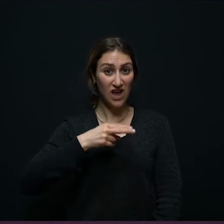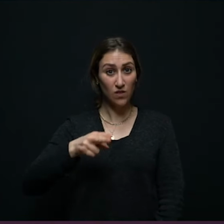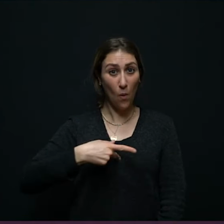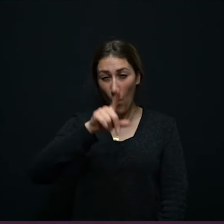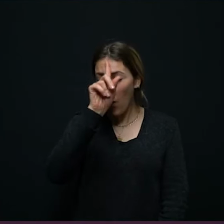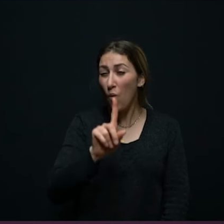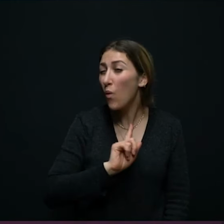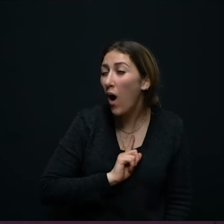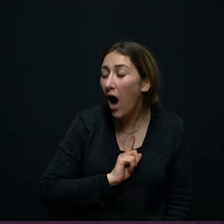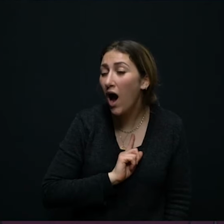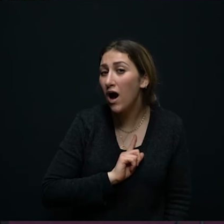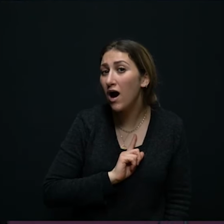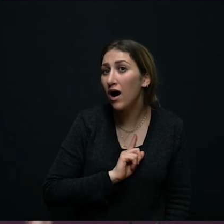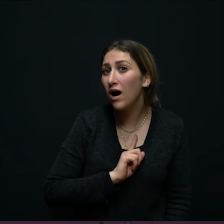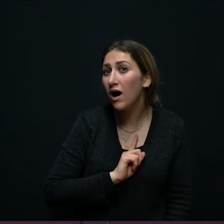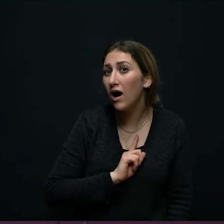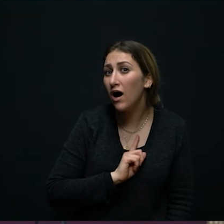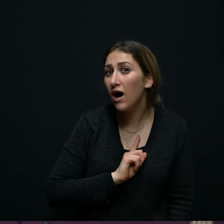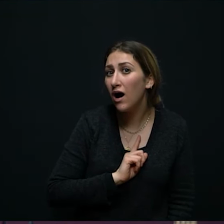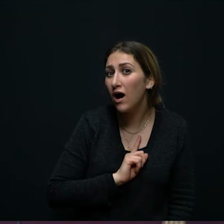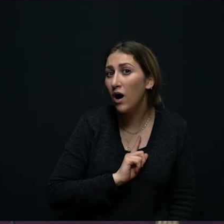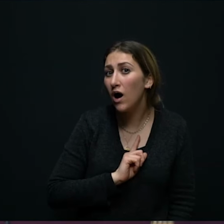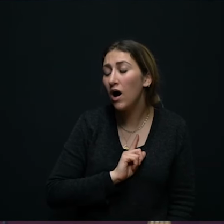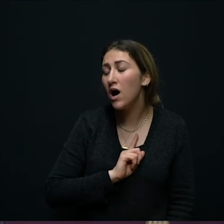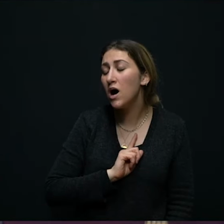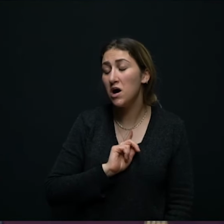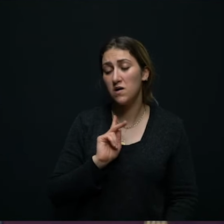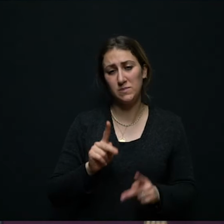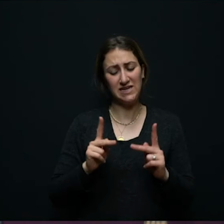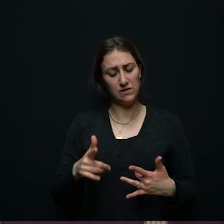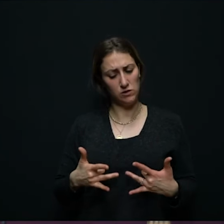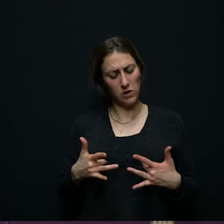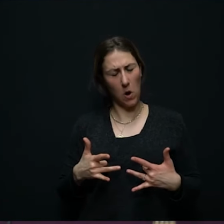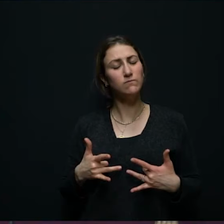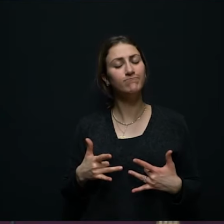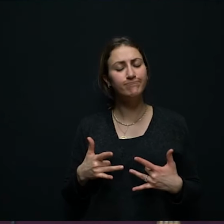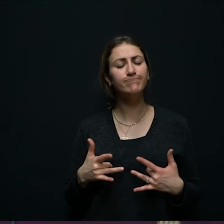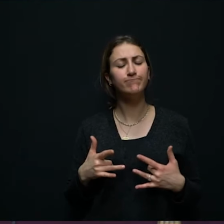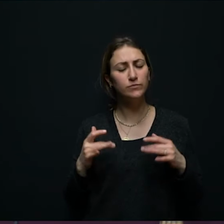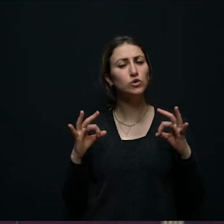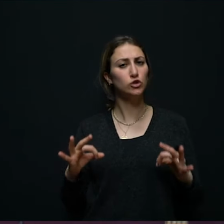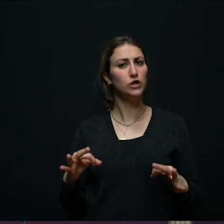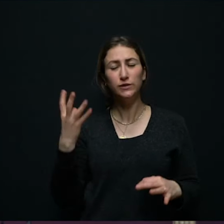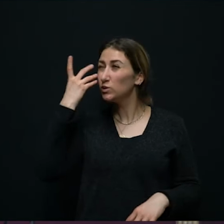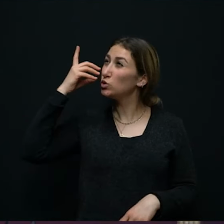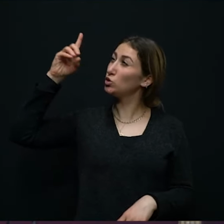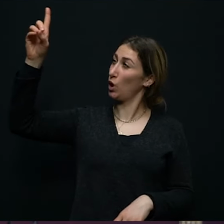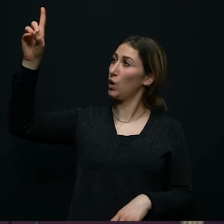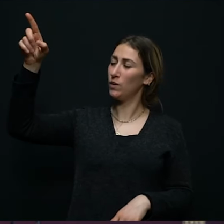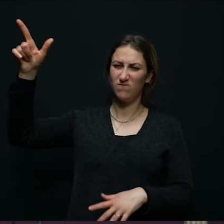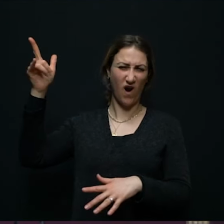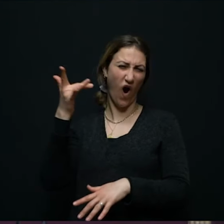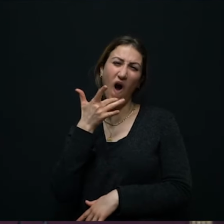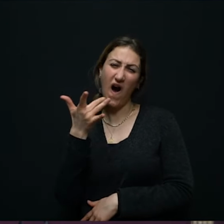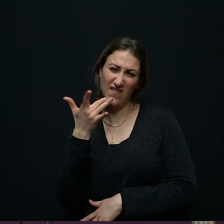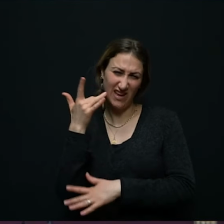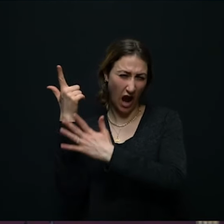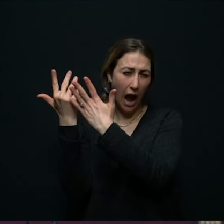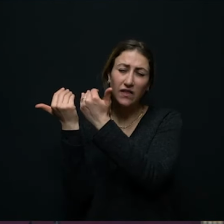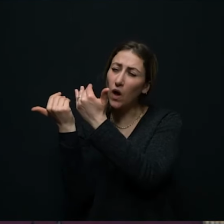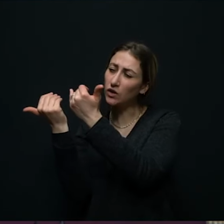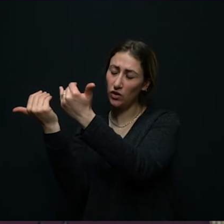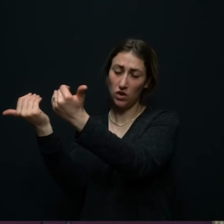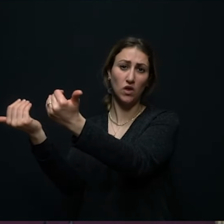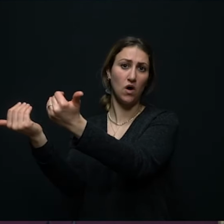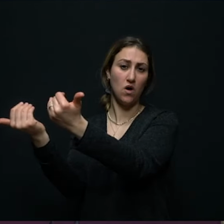c'est vraiment quelque chose qui est sûre le coeur de dieu le coeur du père est ce que vraiment ce sac dieu veut est ce que dieu veut ma